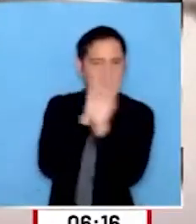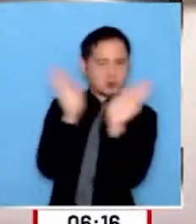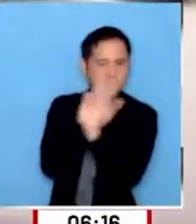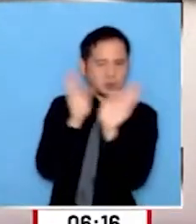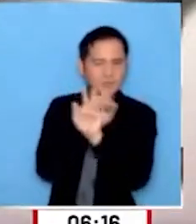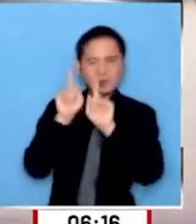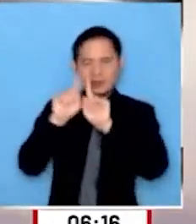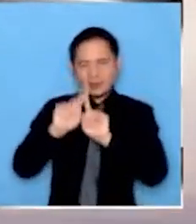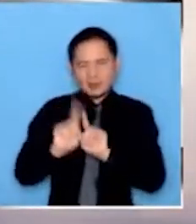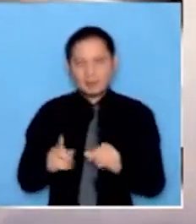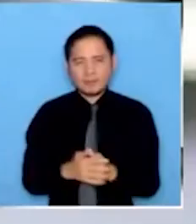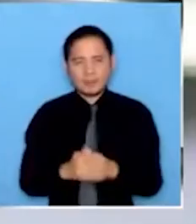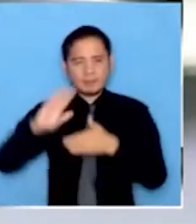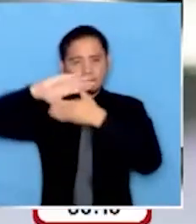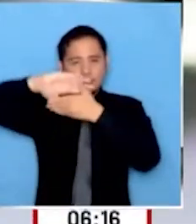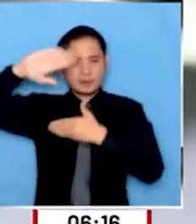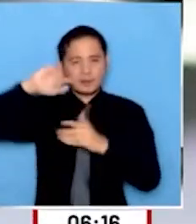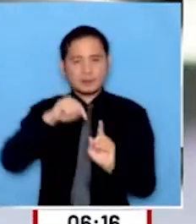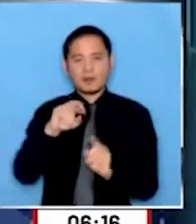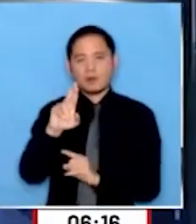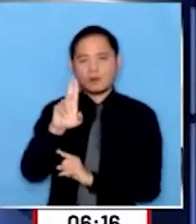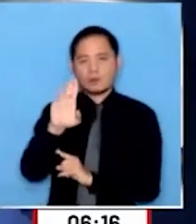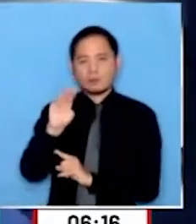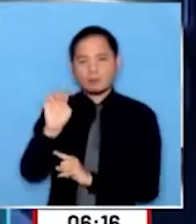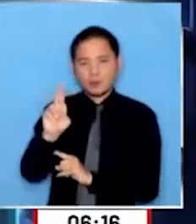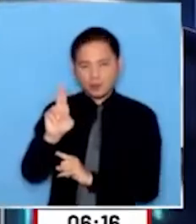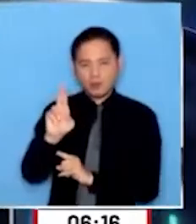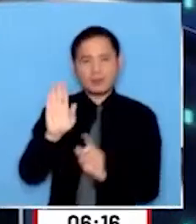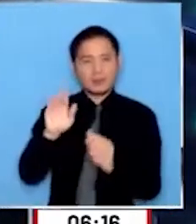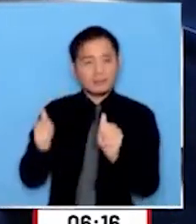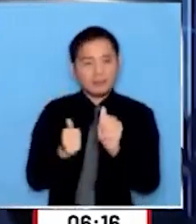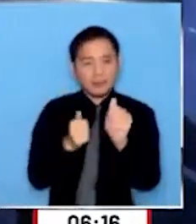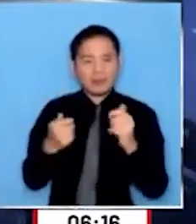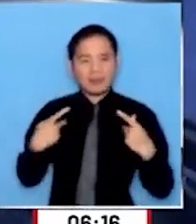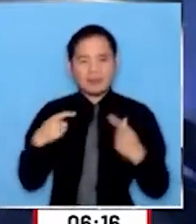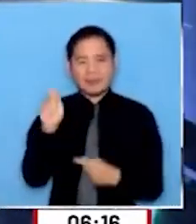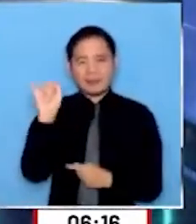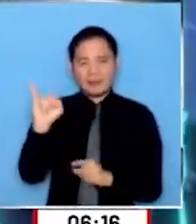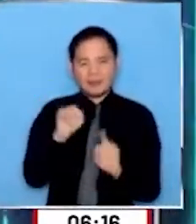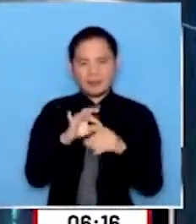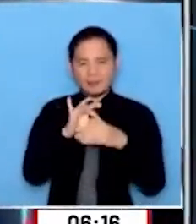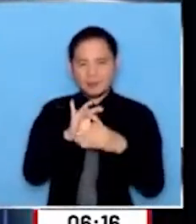Isang content creator na si Rumor Sibay na nakahook ng mga followers dahil sa kanyang mga AI content.